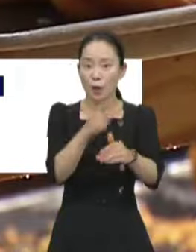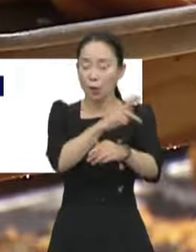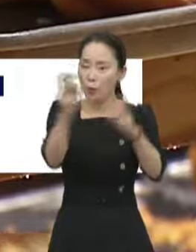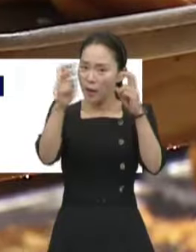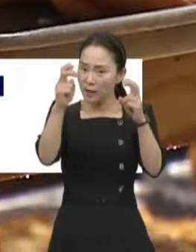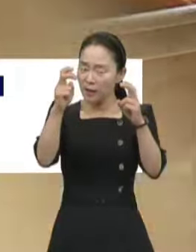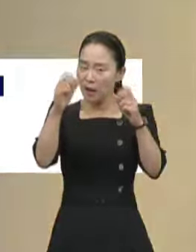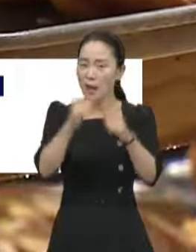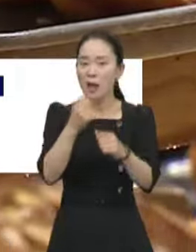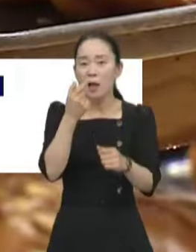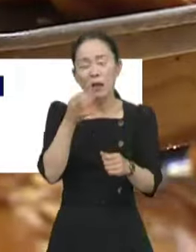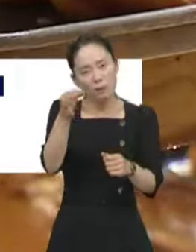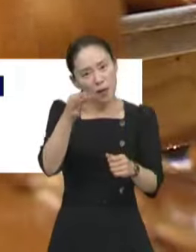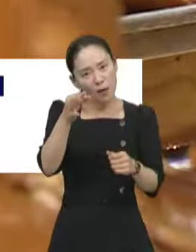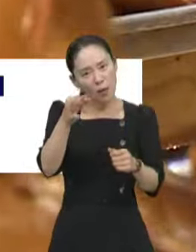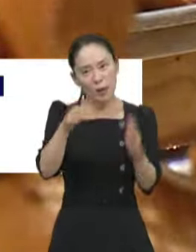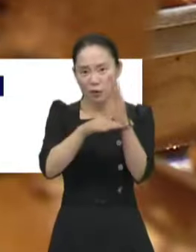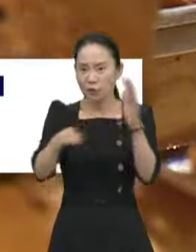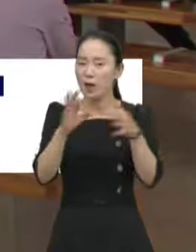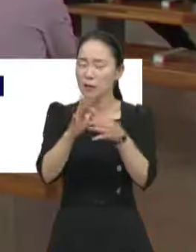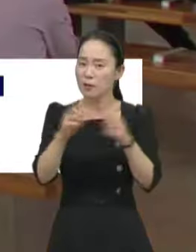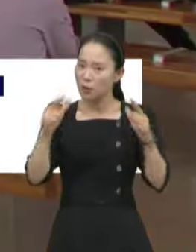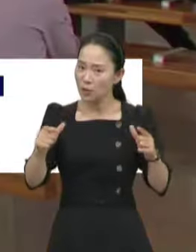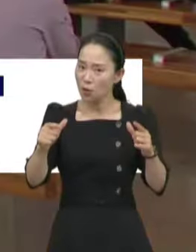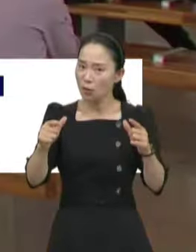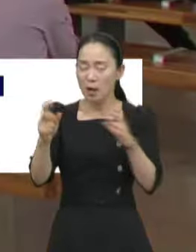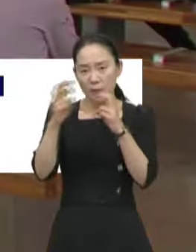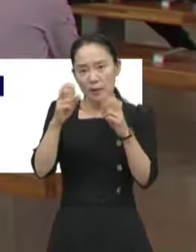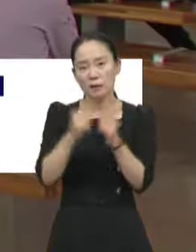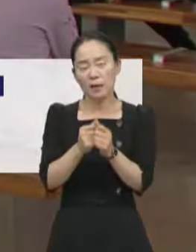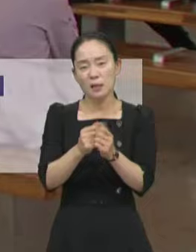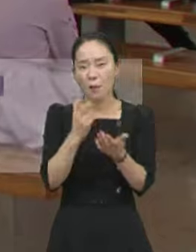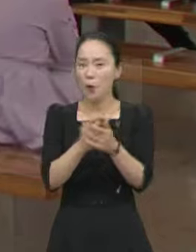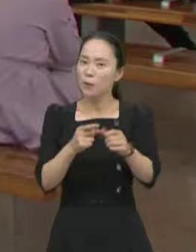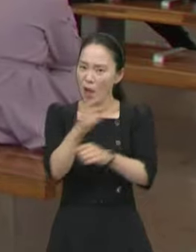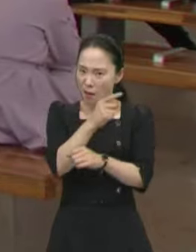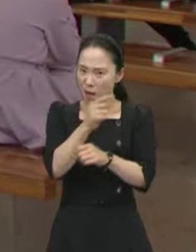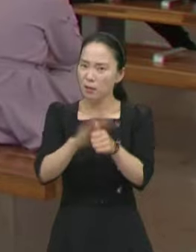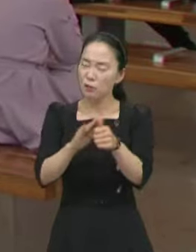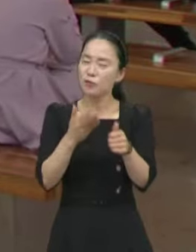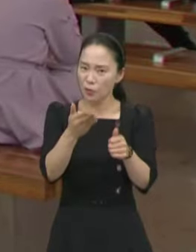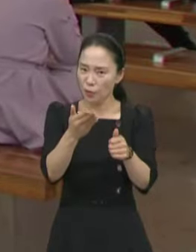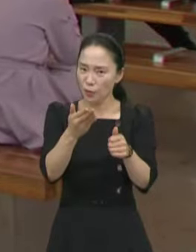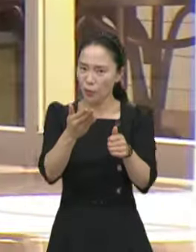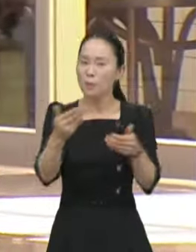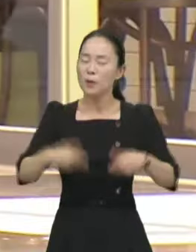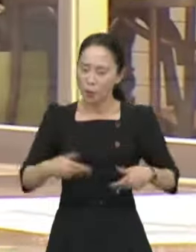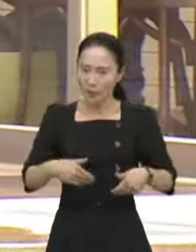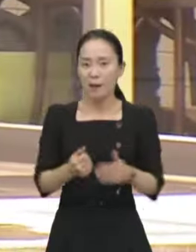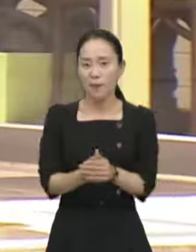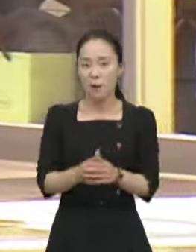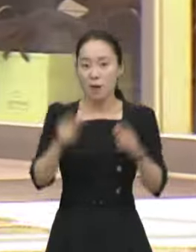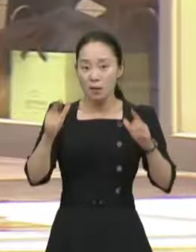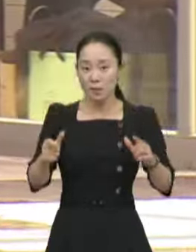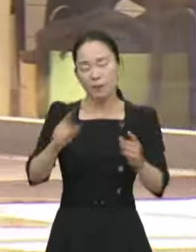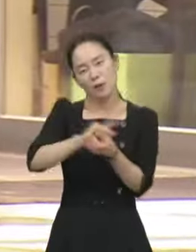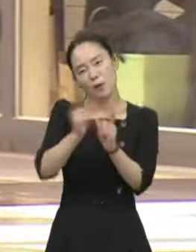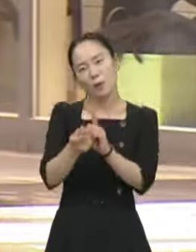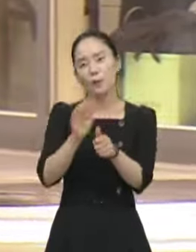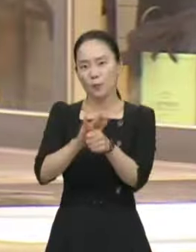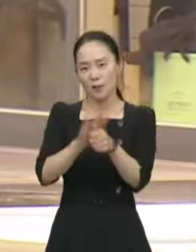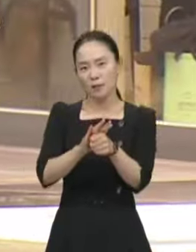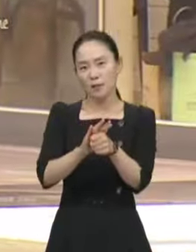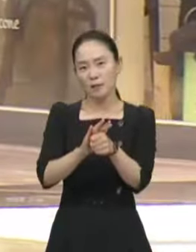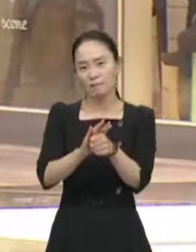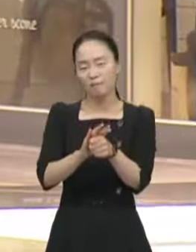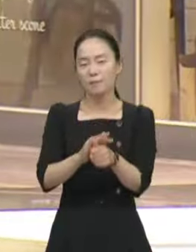임대료 기준에 대해선 지역 업체에 한해 예외적인 적용이 가능하도록 규정을 완화하는 것이 맞다며 지역과의 상생을